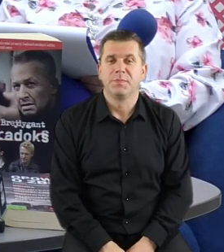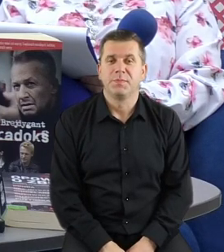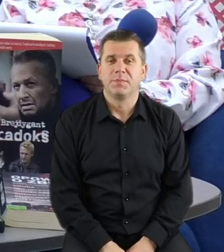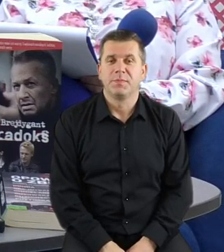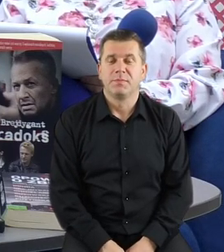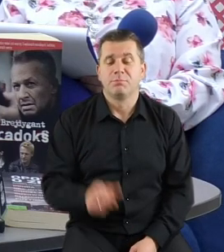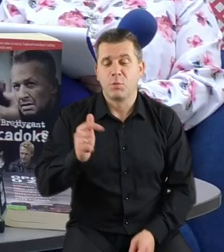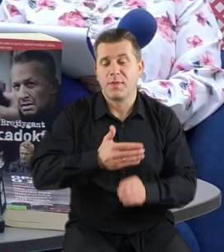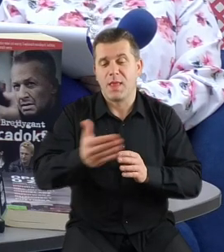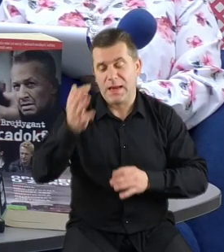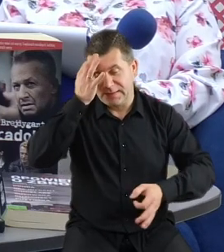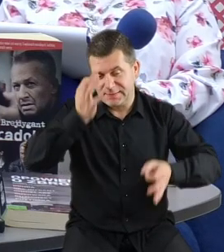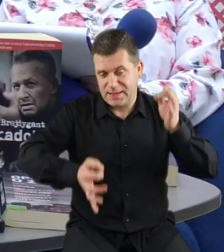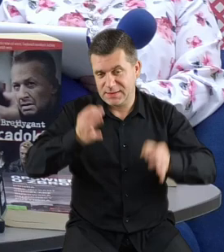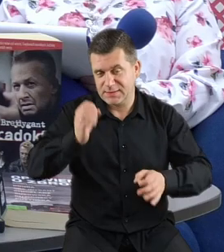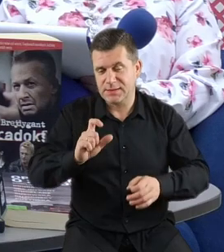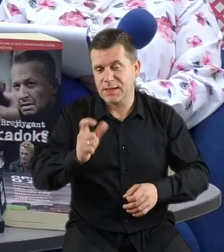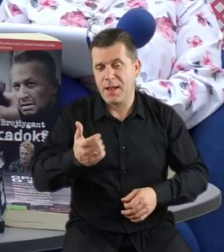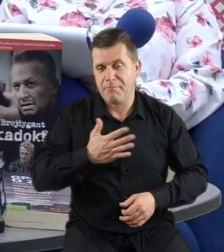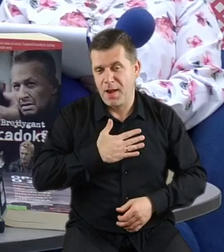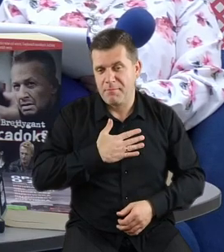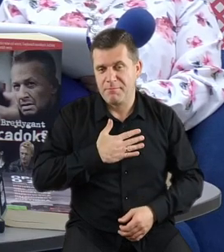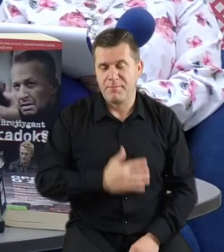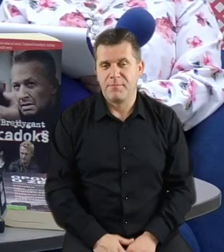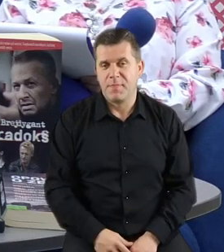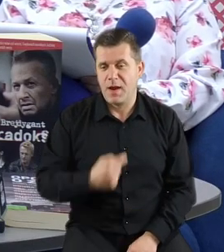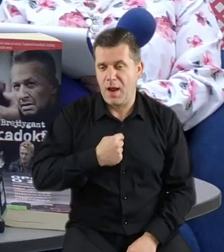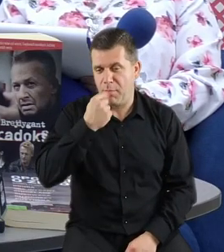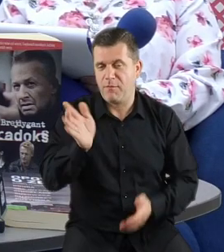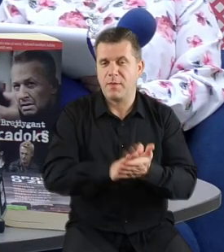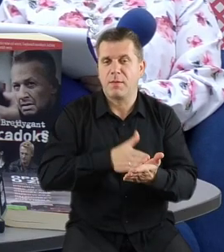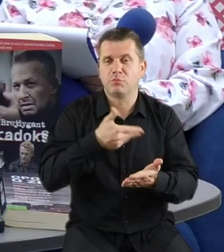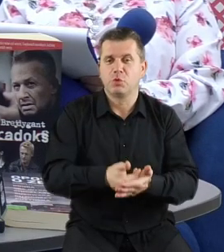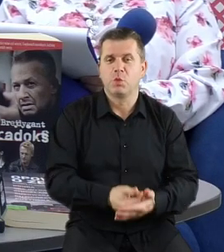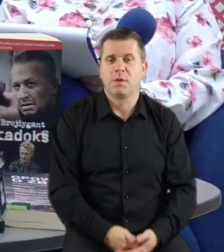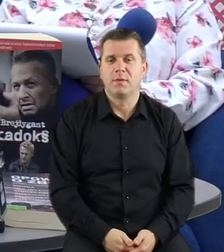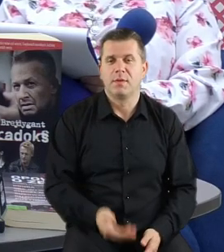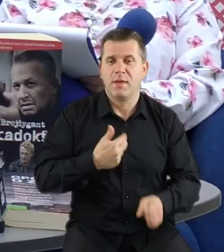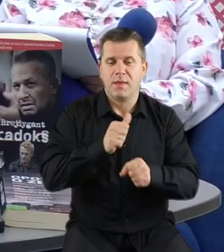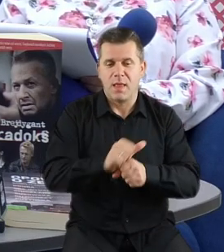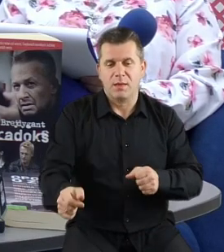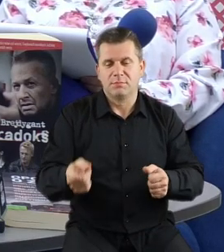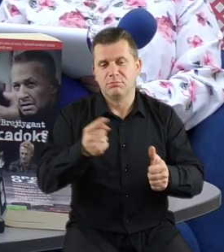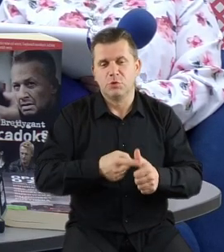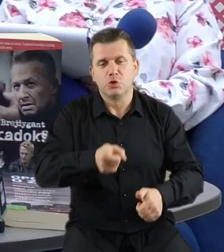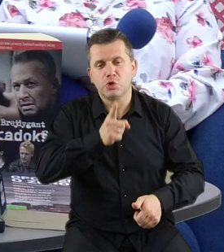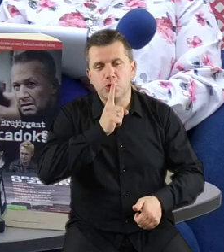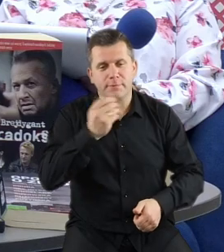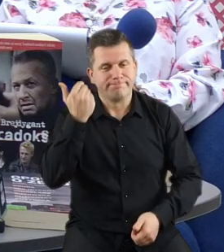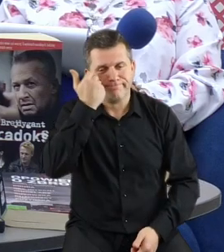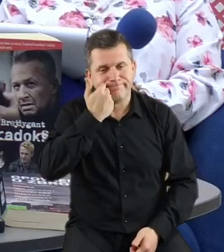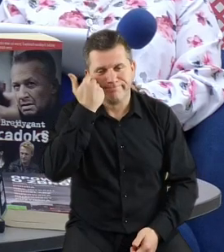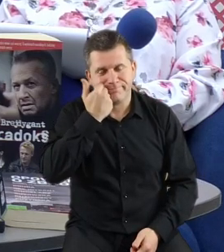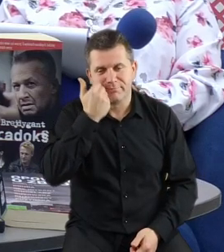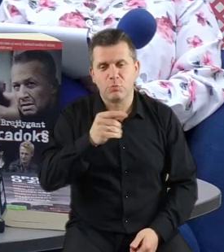i wtedy mógłbym się dalej zastanawiać, jakie ja mam. No bo jak powiem, że na przykład jestem taki dość cichy